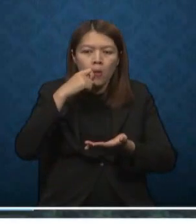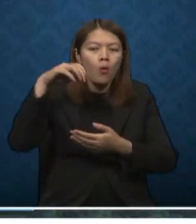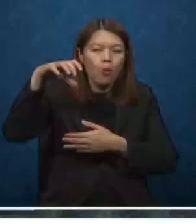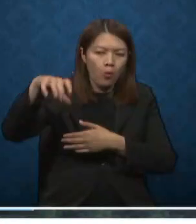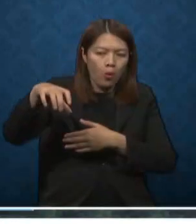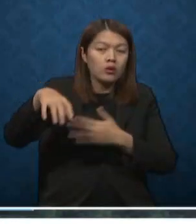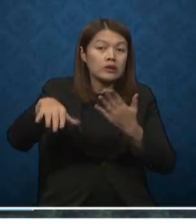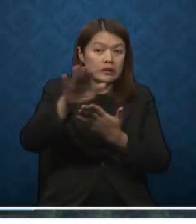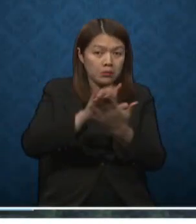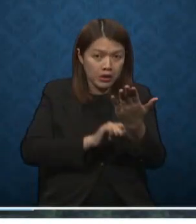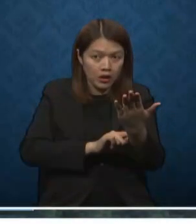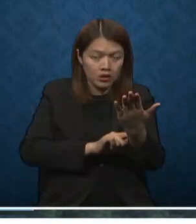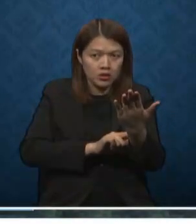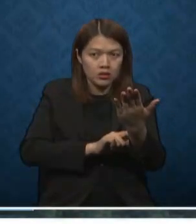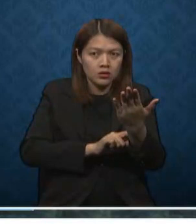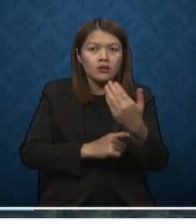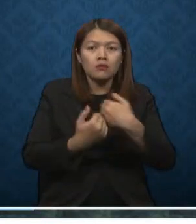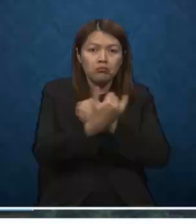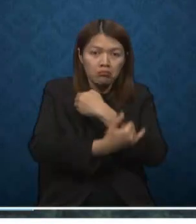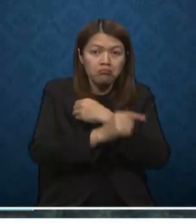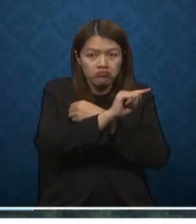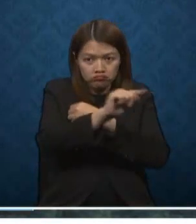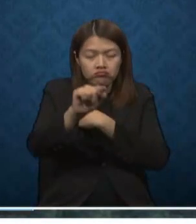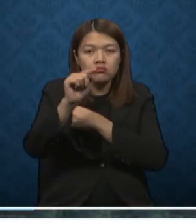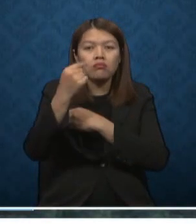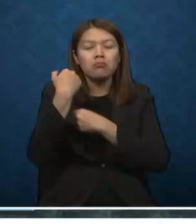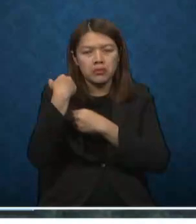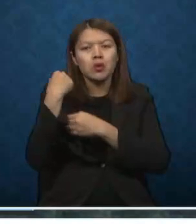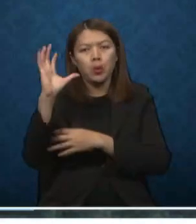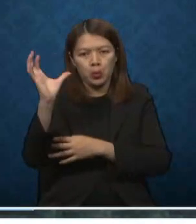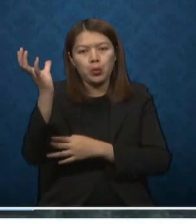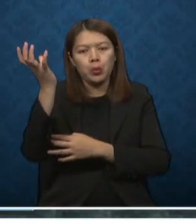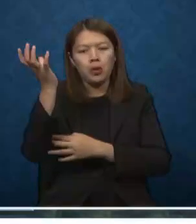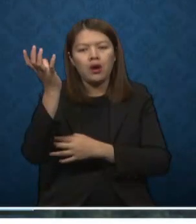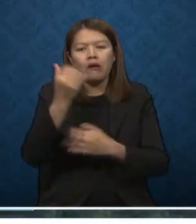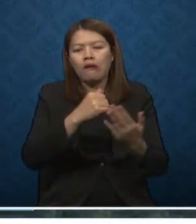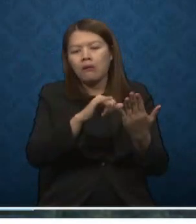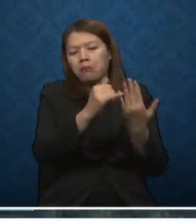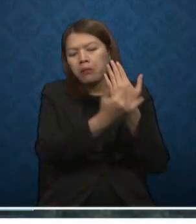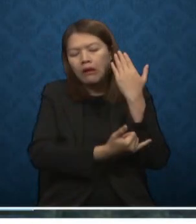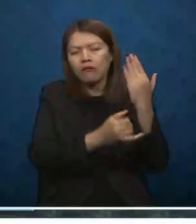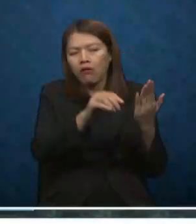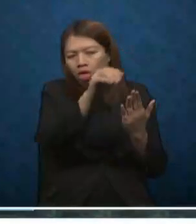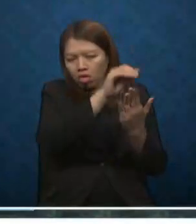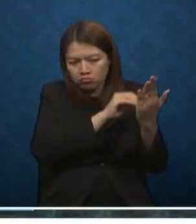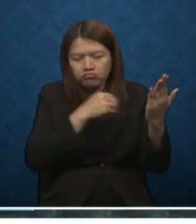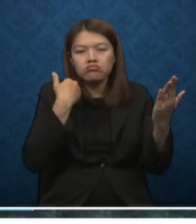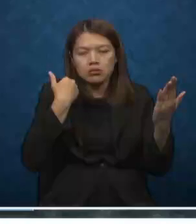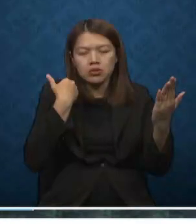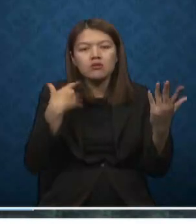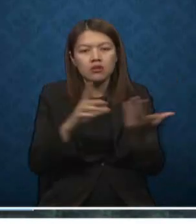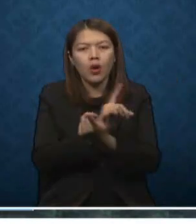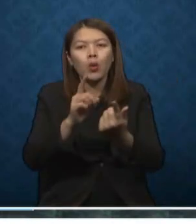อยู่ในประเทศองค์กรที่อยู่ต่างประเทศในระดับสากลหรือประเทศใกล้เคียงก็แล้วแต่ที่ทราบกันดูในสัง